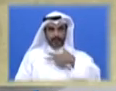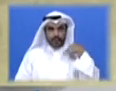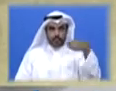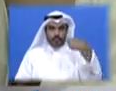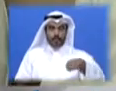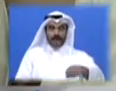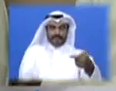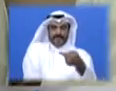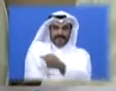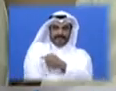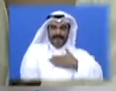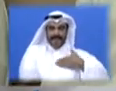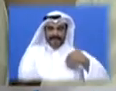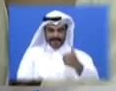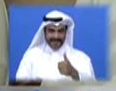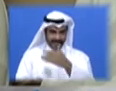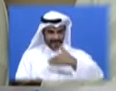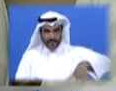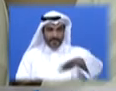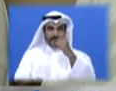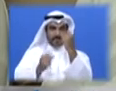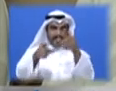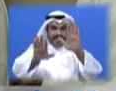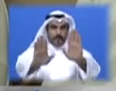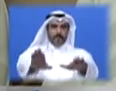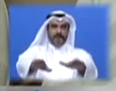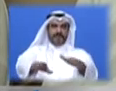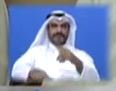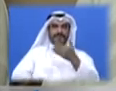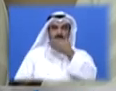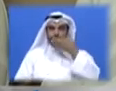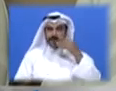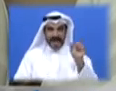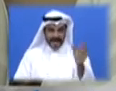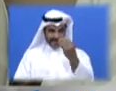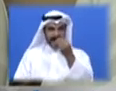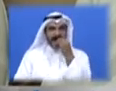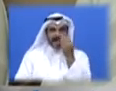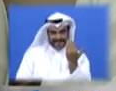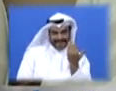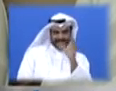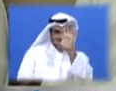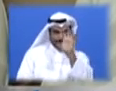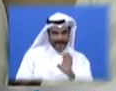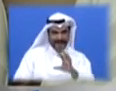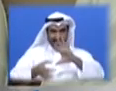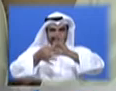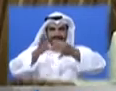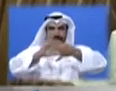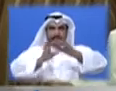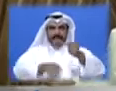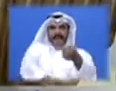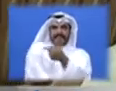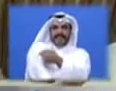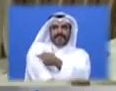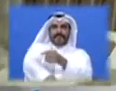الصحة الدكتور علي سعد العبيدي أثناء تواجده في الغبقة الرمضانية التي أقامتها الجمعية الطبية